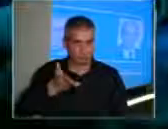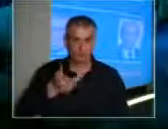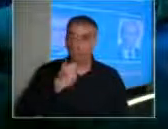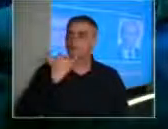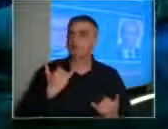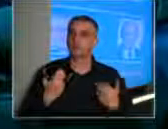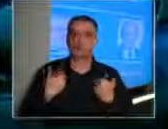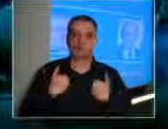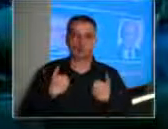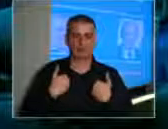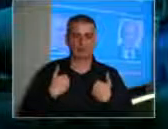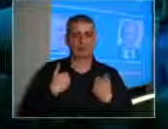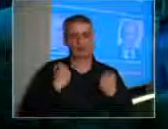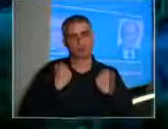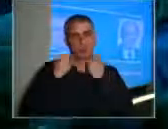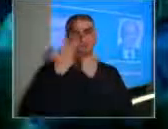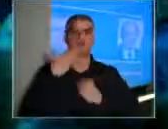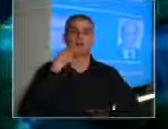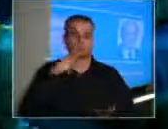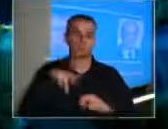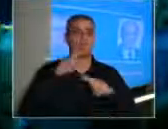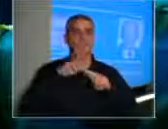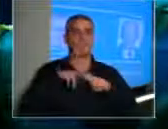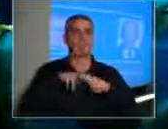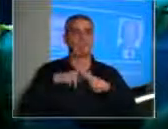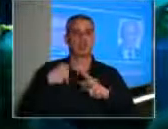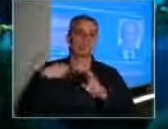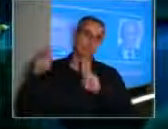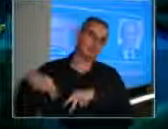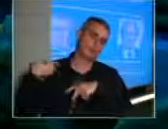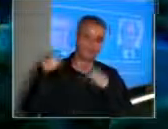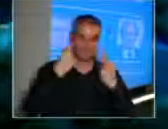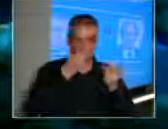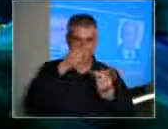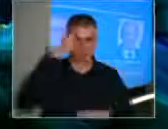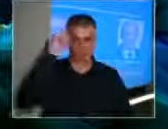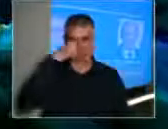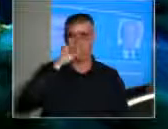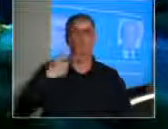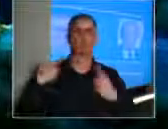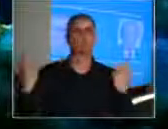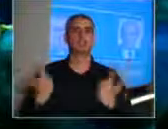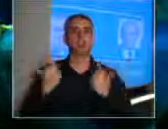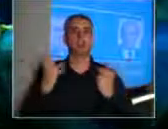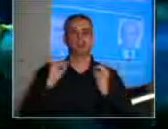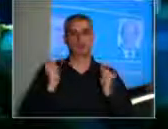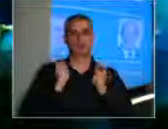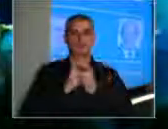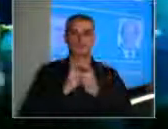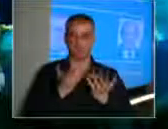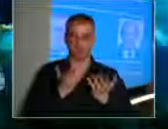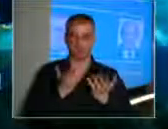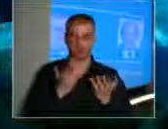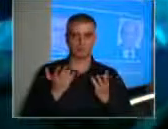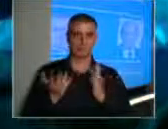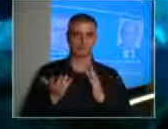אני בכיוון ירושלים, ואחר כך אני יורד חזרה לתל אביב, יש לנו אירוע של המפלגה